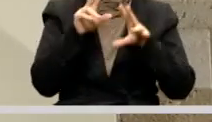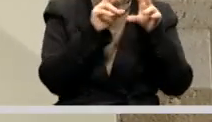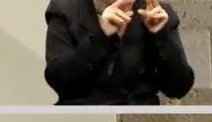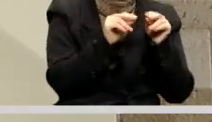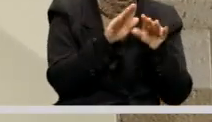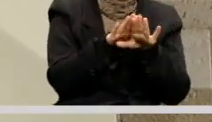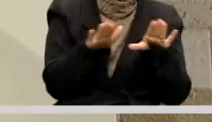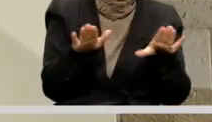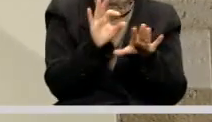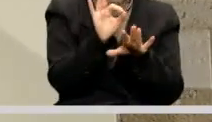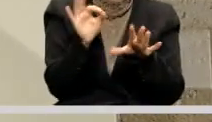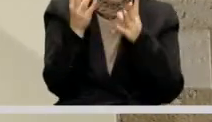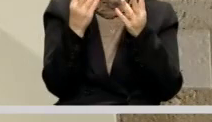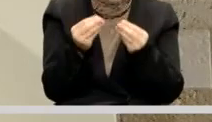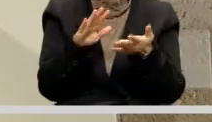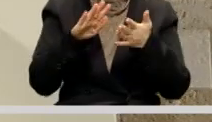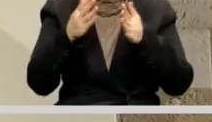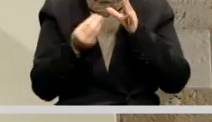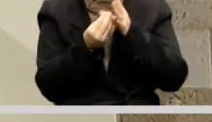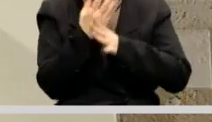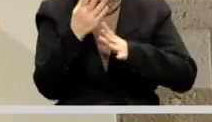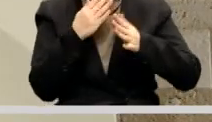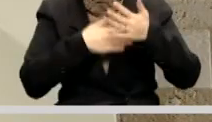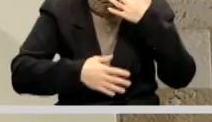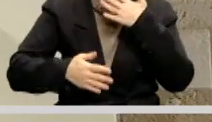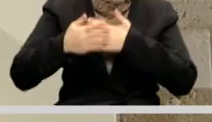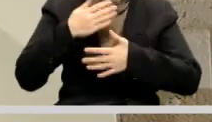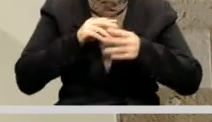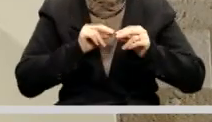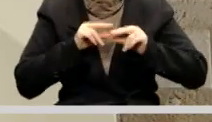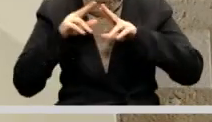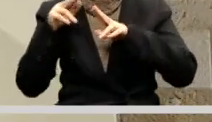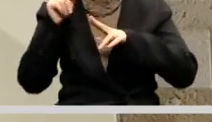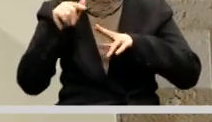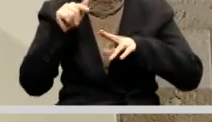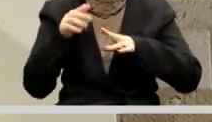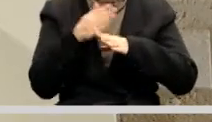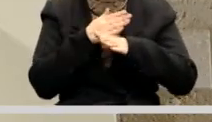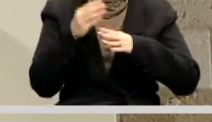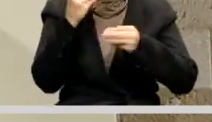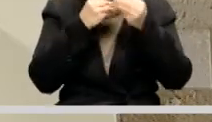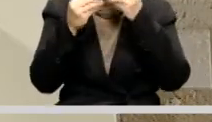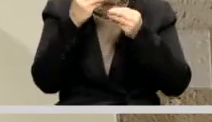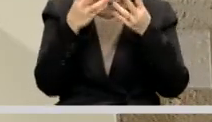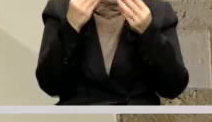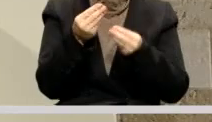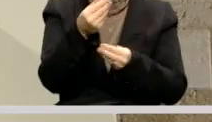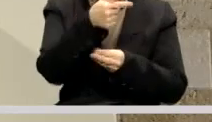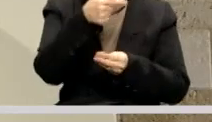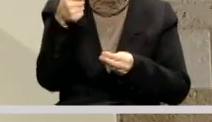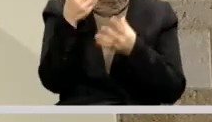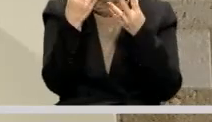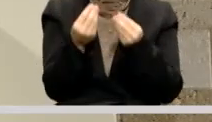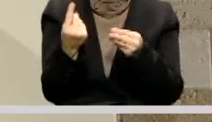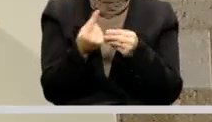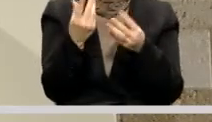yetersiz uyuduğunuzu fark ediyorsanız veya sabahları yorgun kalkıyorsanız bunun sebebi besinsel olarak eksik aldığınız şeyler de olabilir.